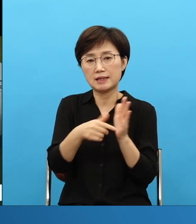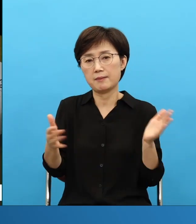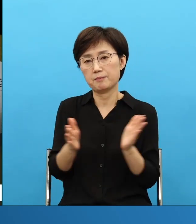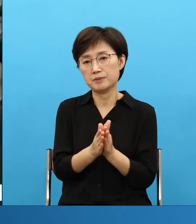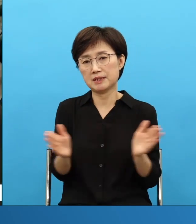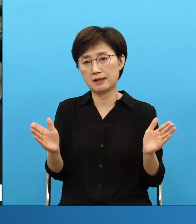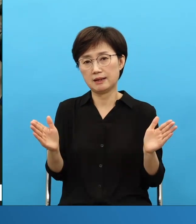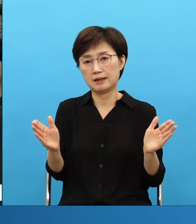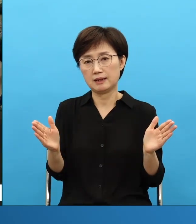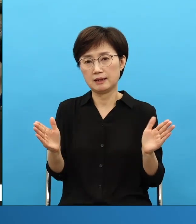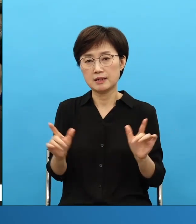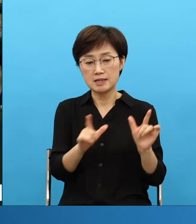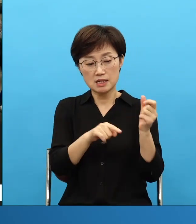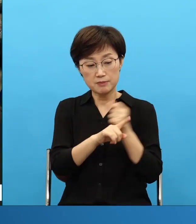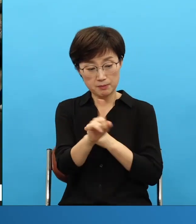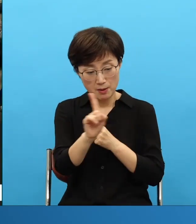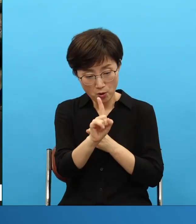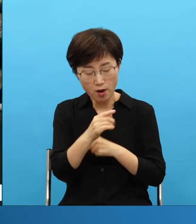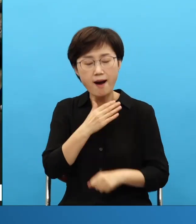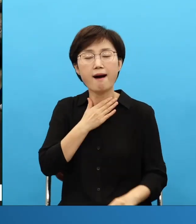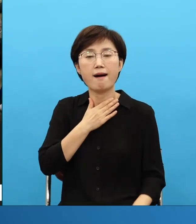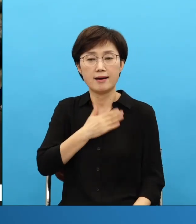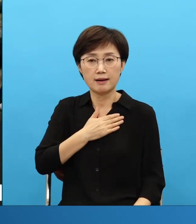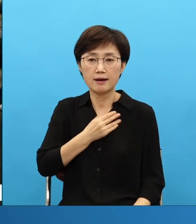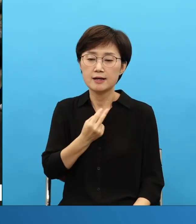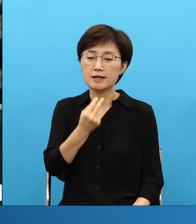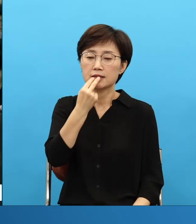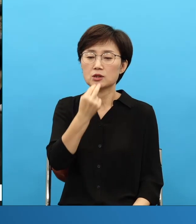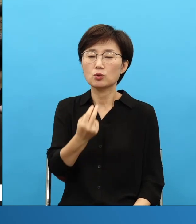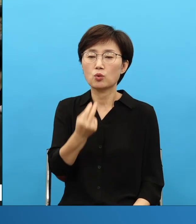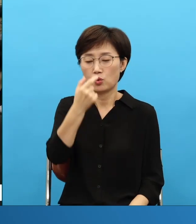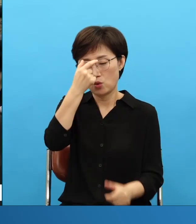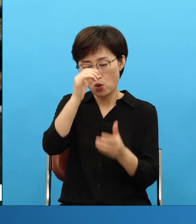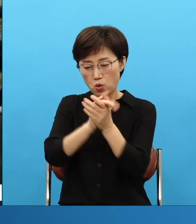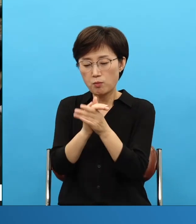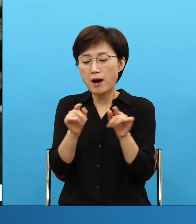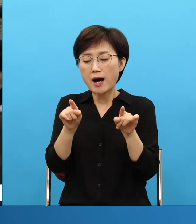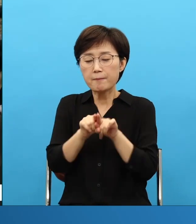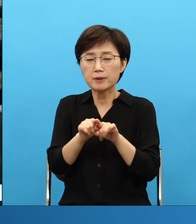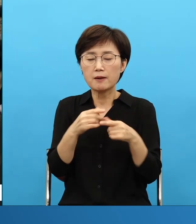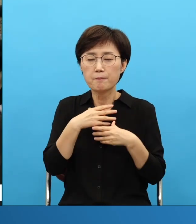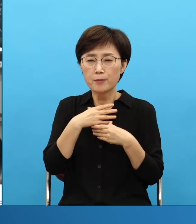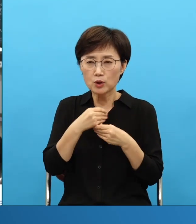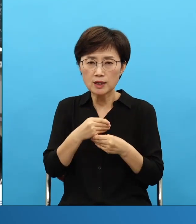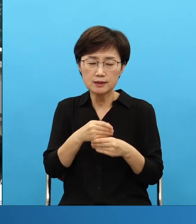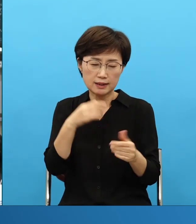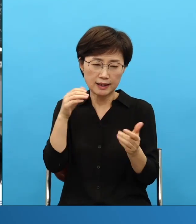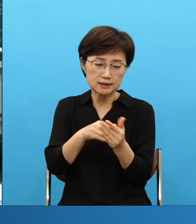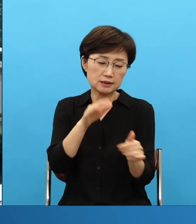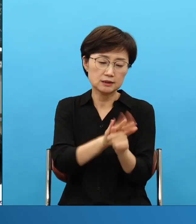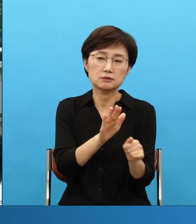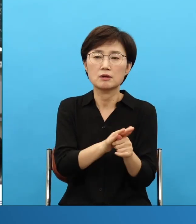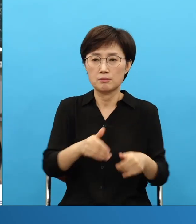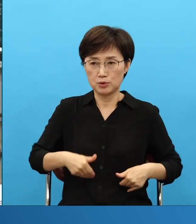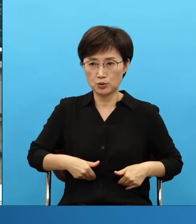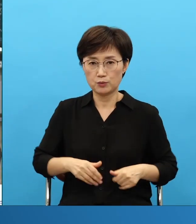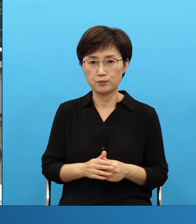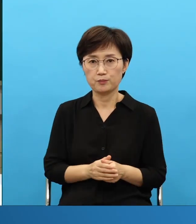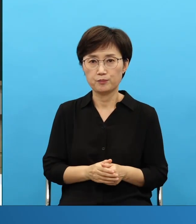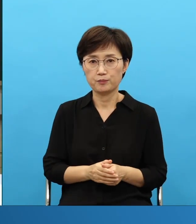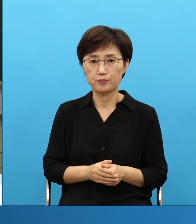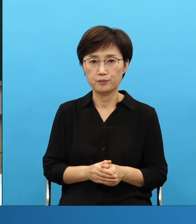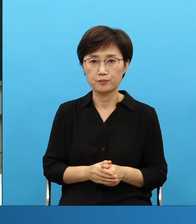찾고 기도와 호흡을 편안히 의식하며 누릴 수 있도록 가르쳐주라고 전했습니다. 이번 아류